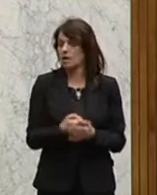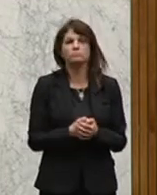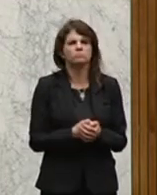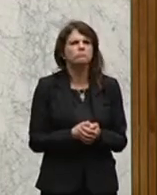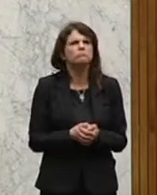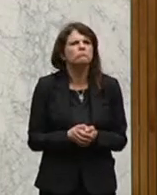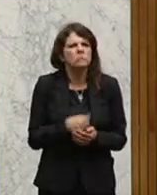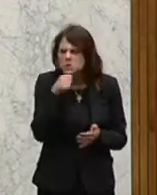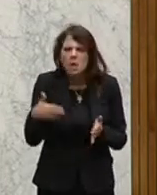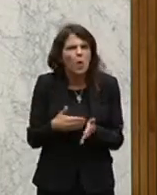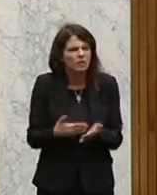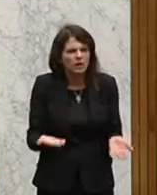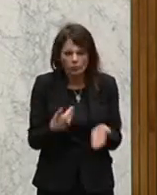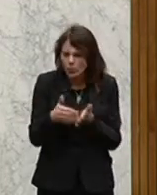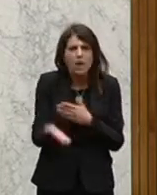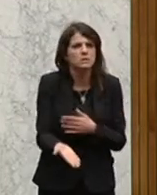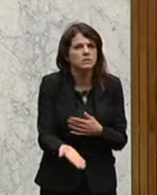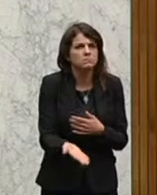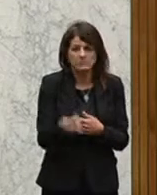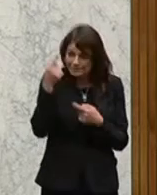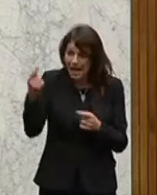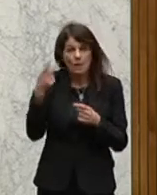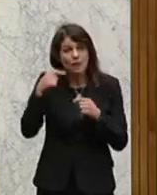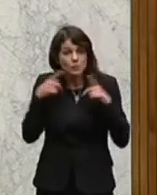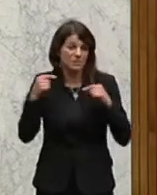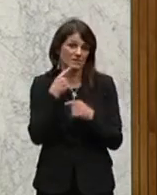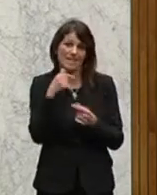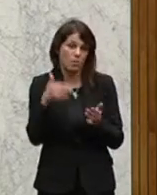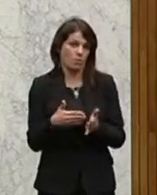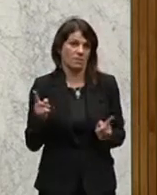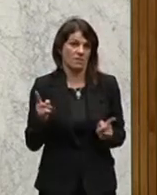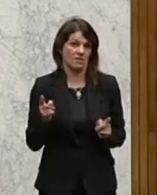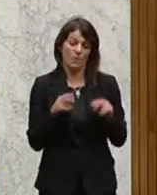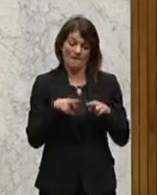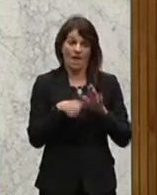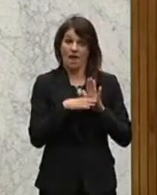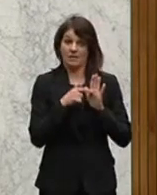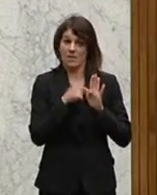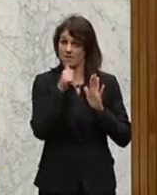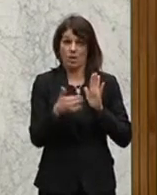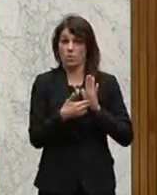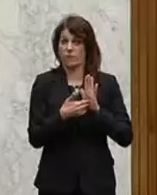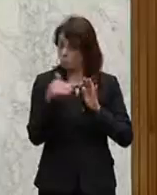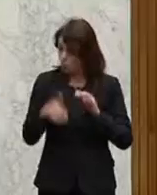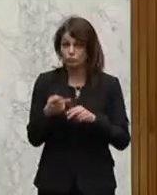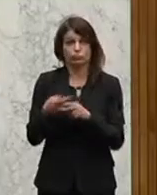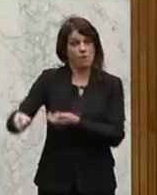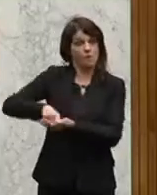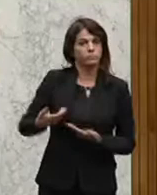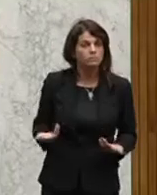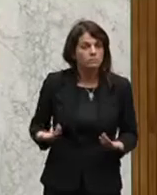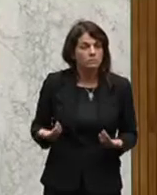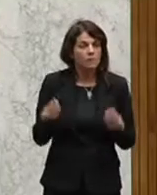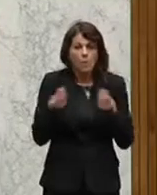es überhaupt nicht notwendig war. Es war nicht notwendig, vor allem rechtlich nicht notwendig, zu verstaatlichen, weil